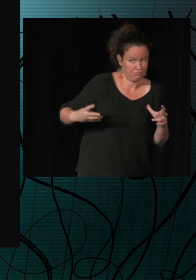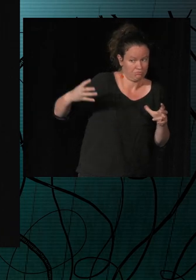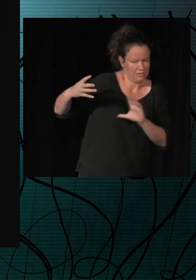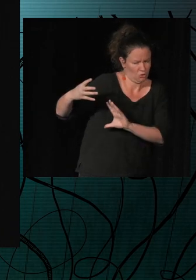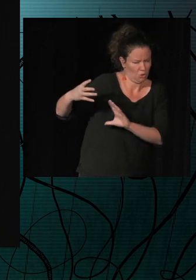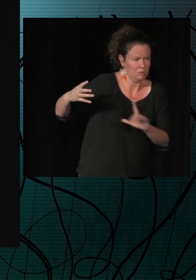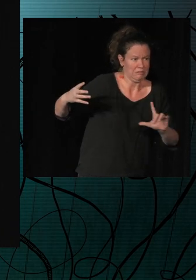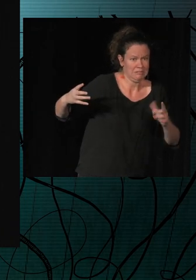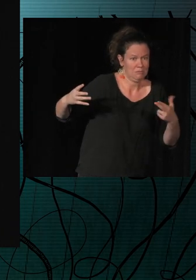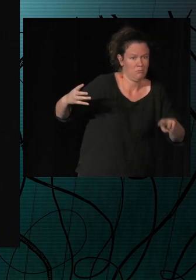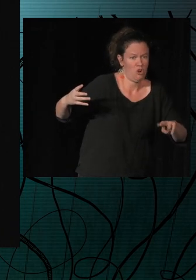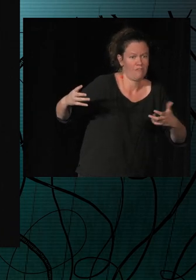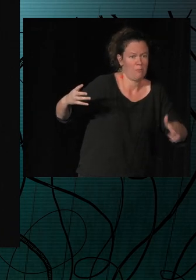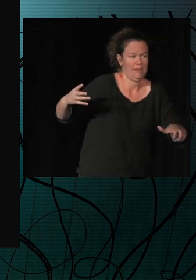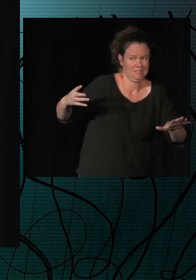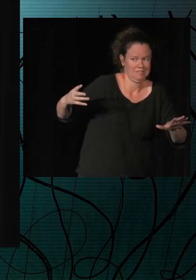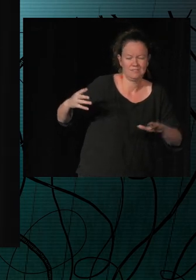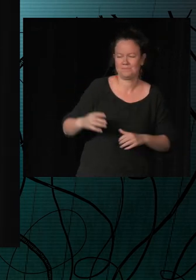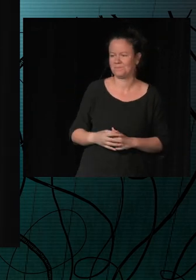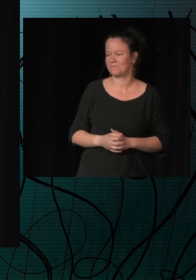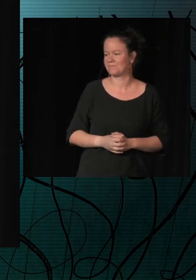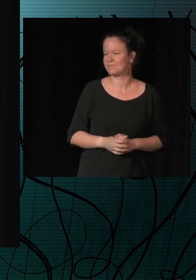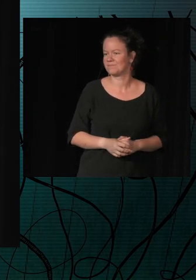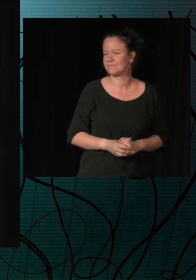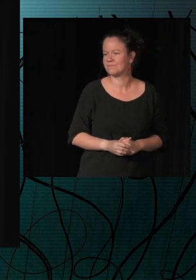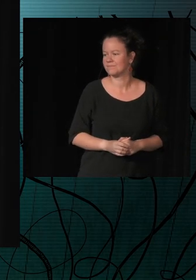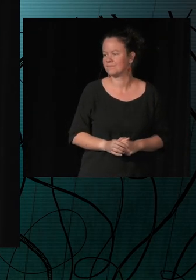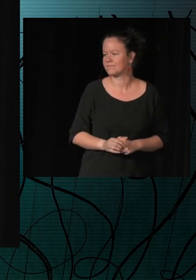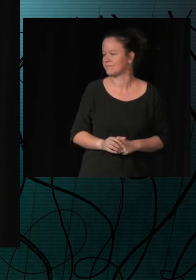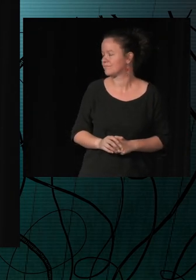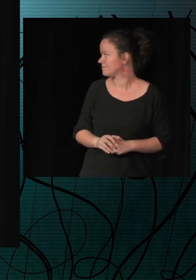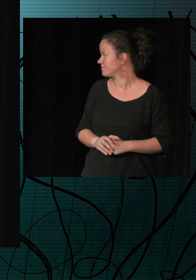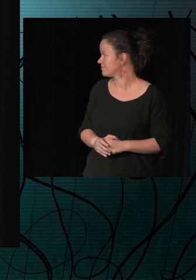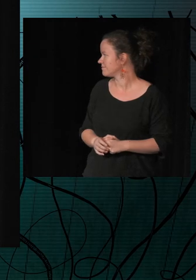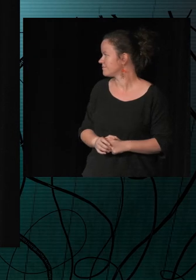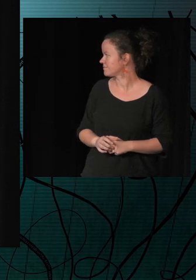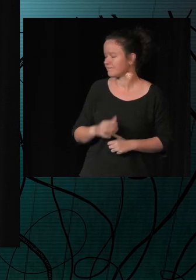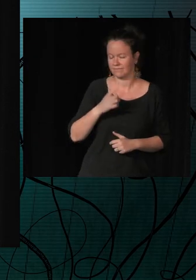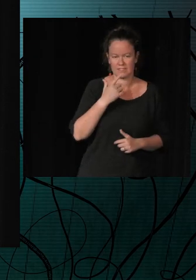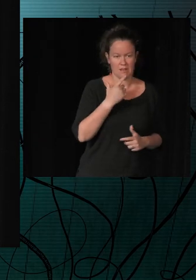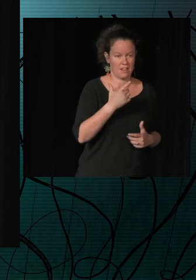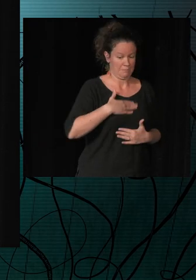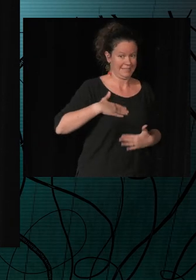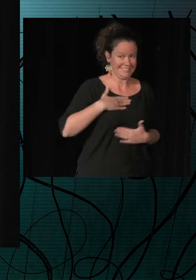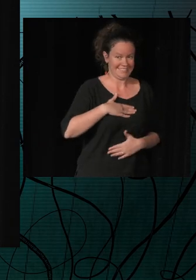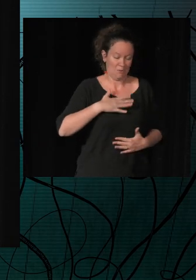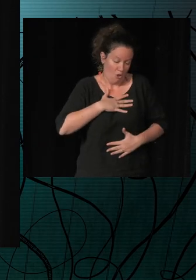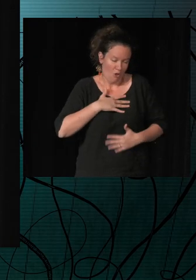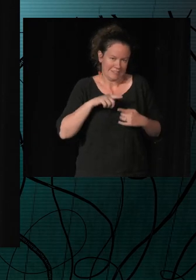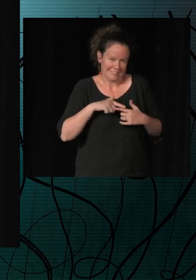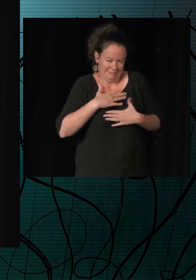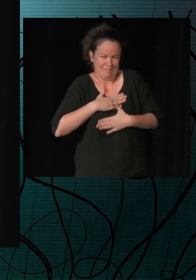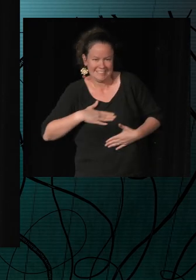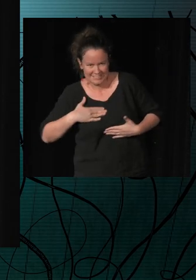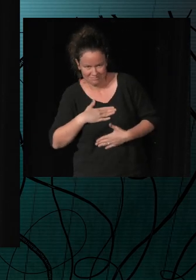quoi pour prolonger cette idée que tu as évoqué sur le plaisir de d'avoir peur et et de prendre plaisir regarder quelqu'un d'autre avoir peur je propose